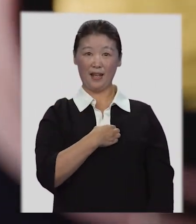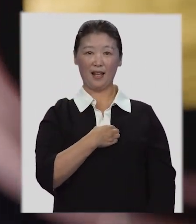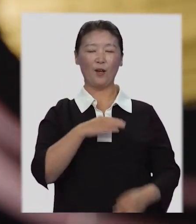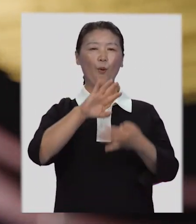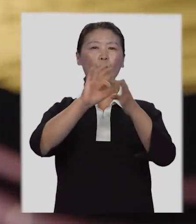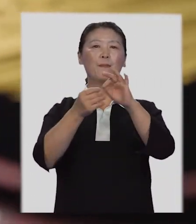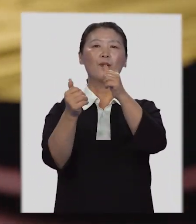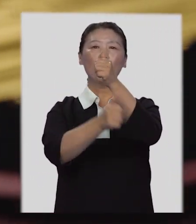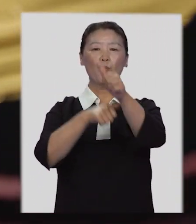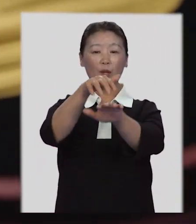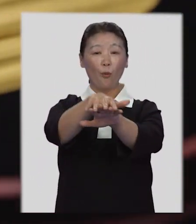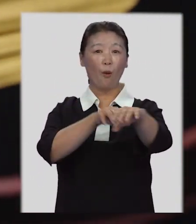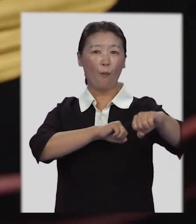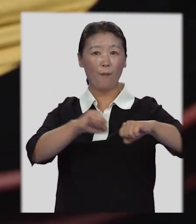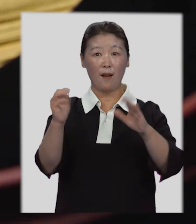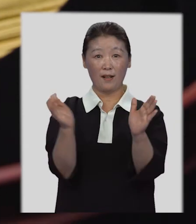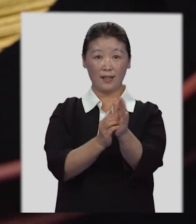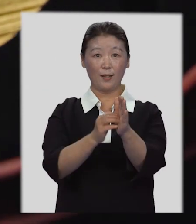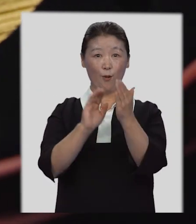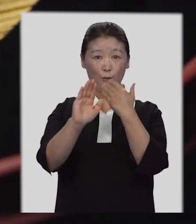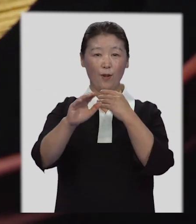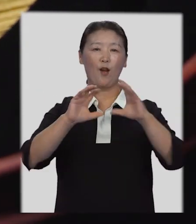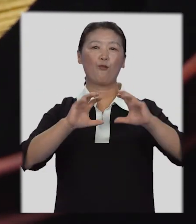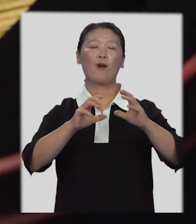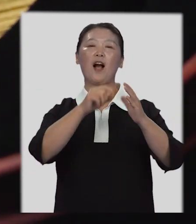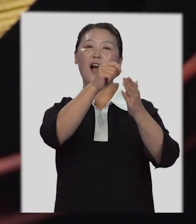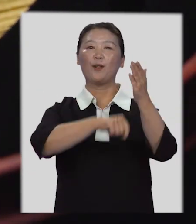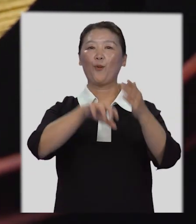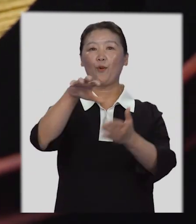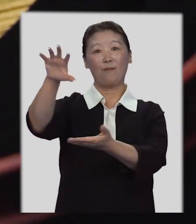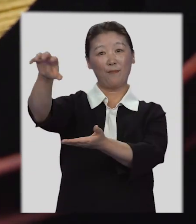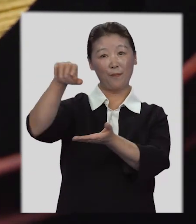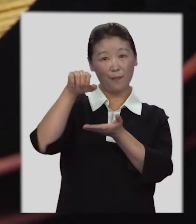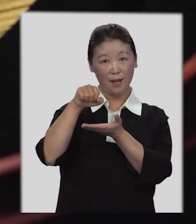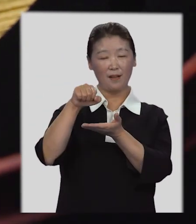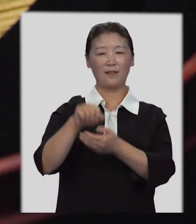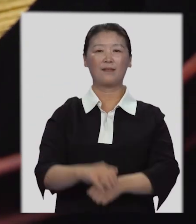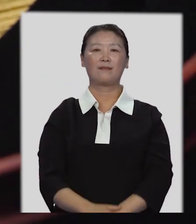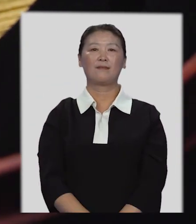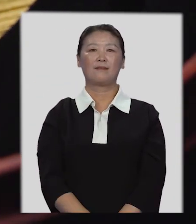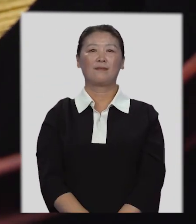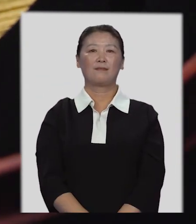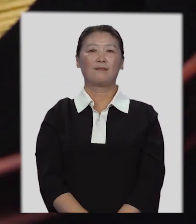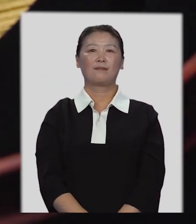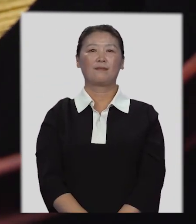올림픽 조직위원회 활동 종료 후 국가기록원으로 이관되어 보존되고 있습니다.